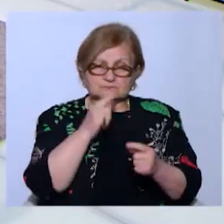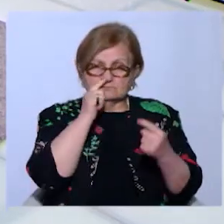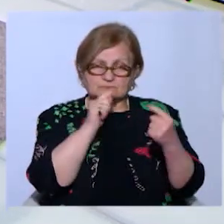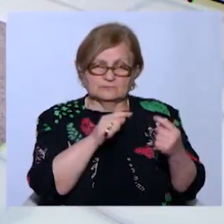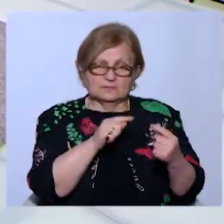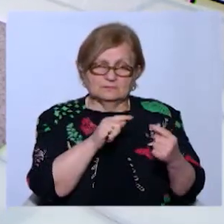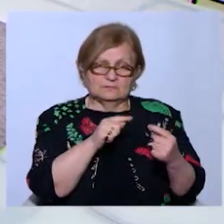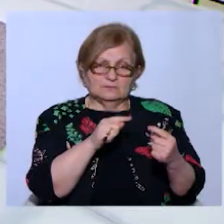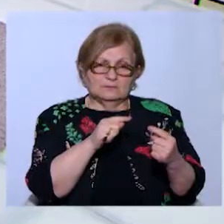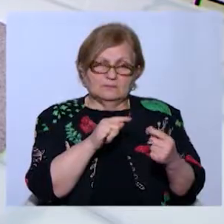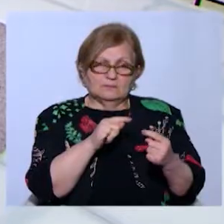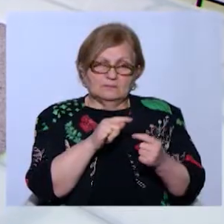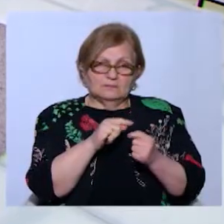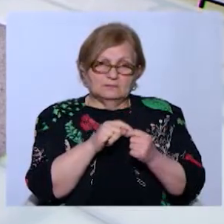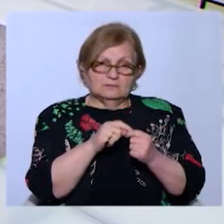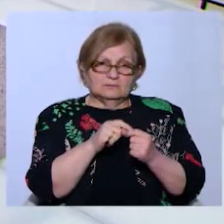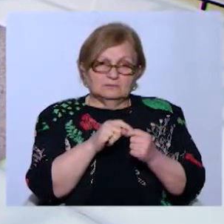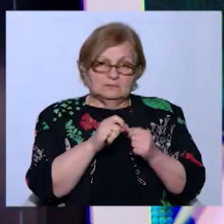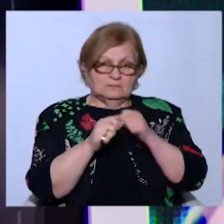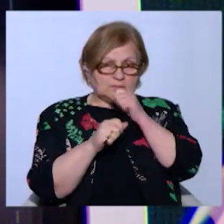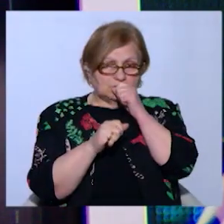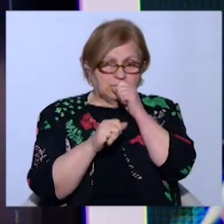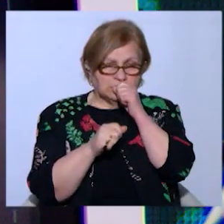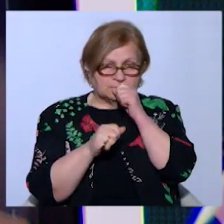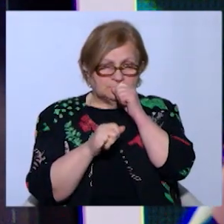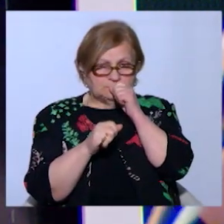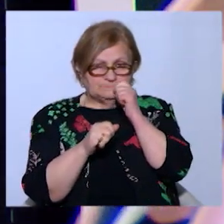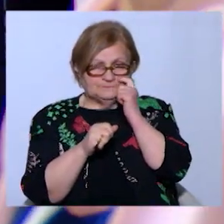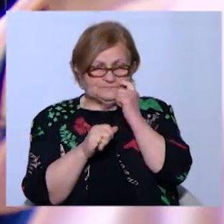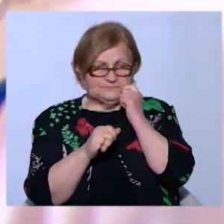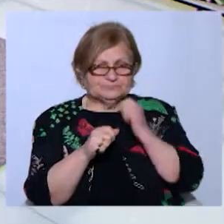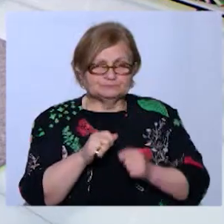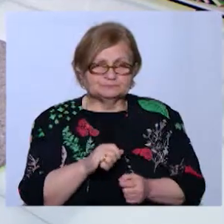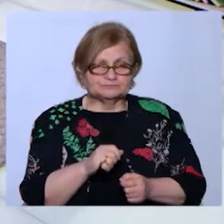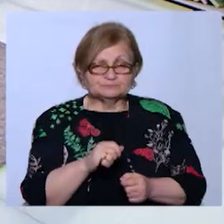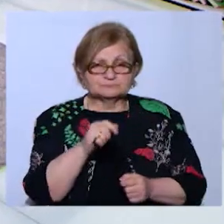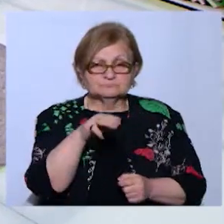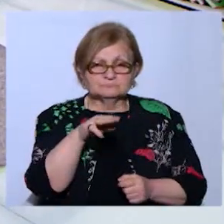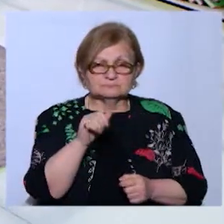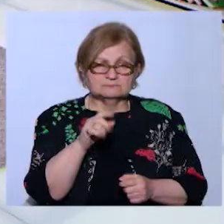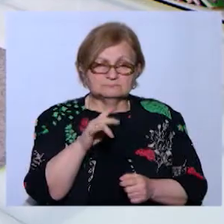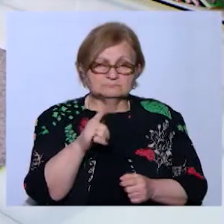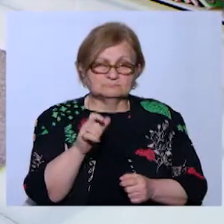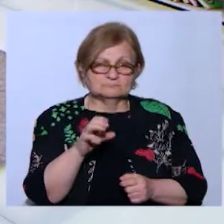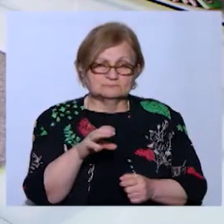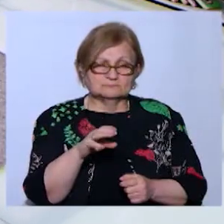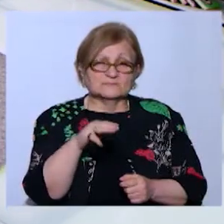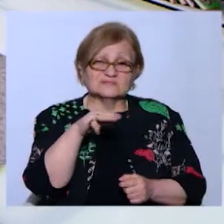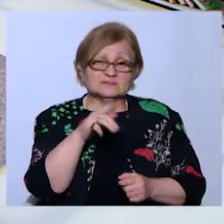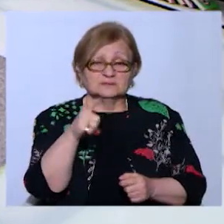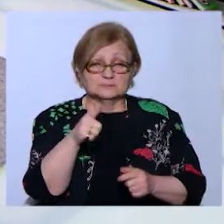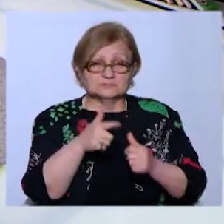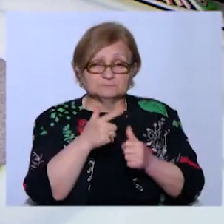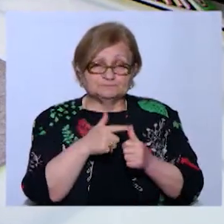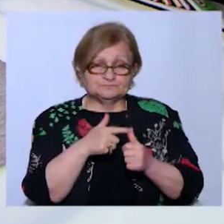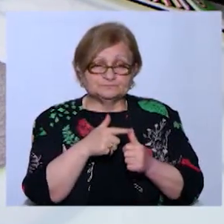მოპირდაპირე კუთხის მოპირდაპირე კათეტის შეფარდებული ჰიპოტენუსასთან, A შეფარდებული B-სთან. ხო, ტანგენსი ხანდახან ასე TG ესე აღინიშნება